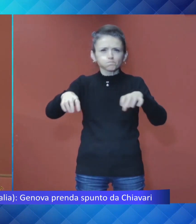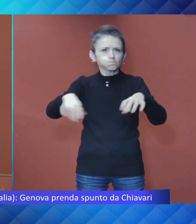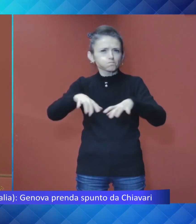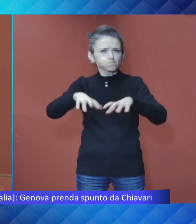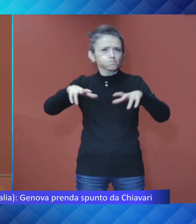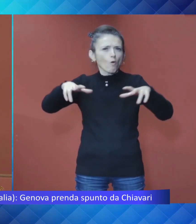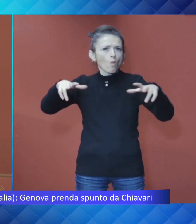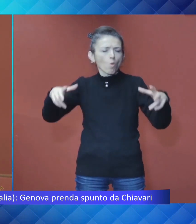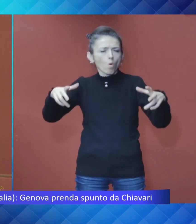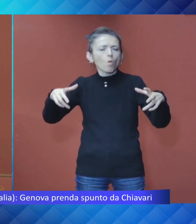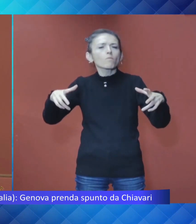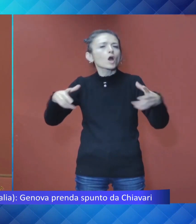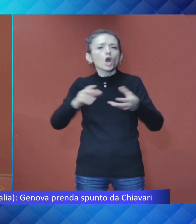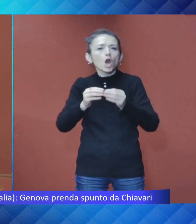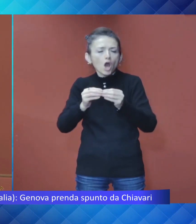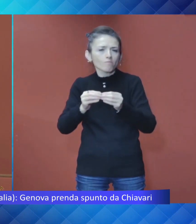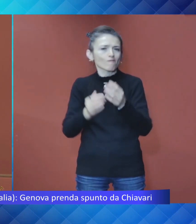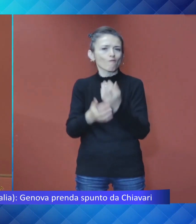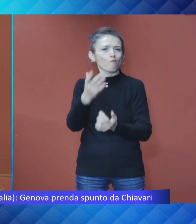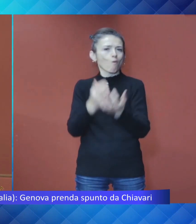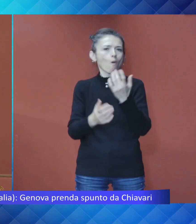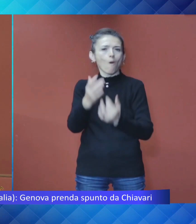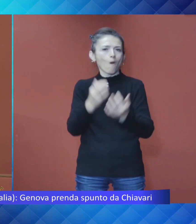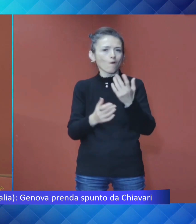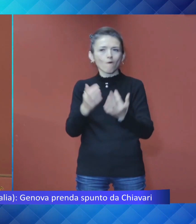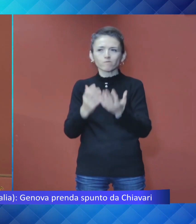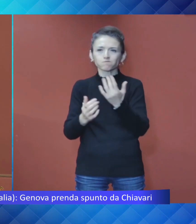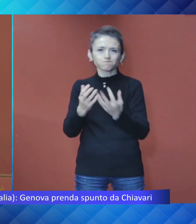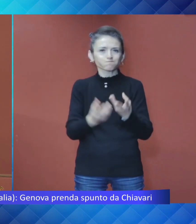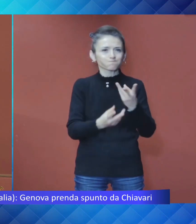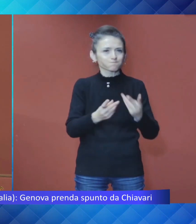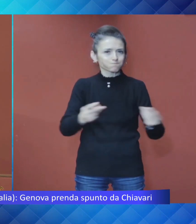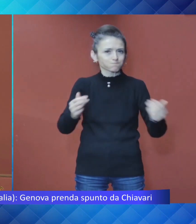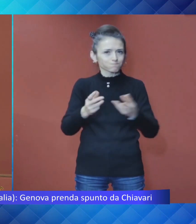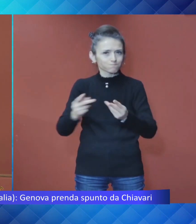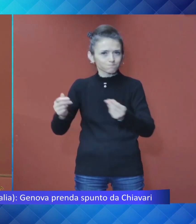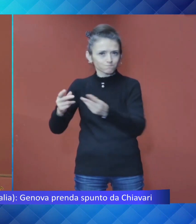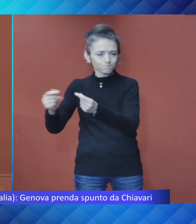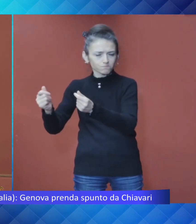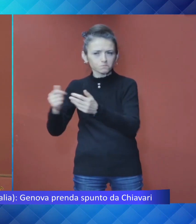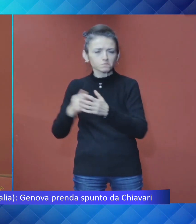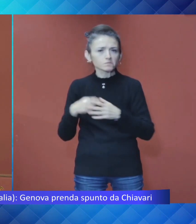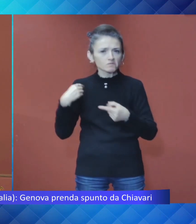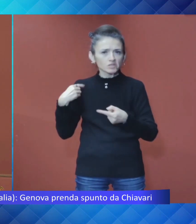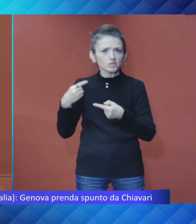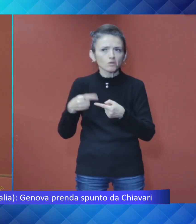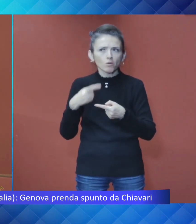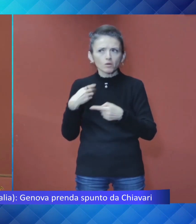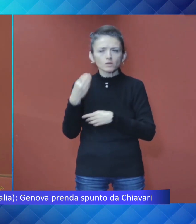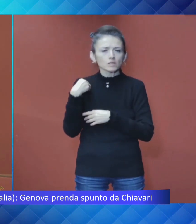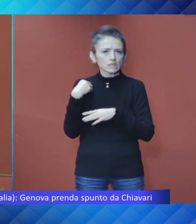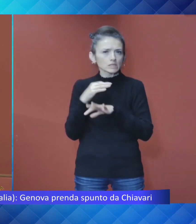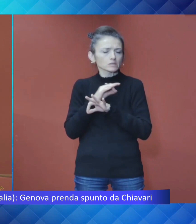faceva riferimento. Allora, noi ad oggi non abbiamo avuto richieste in tal senso, quindi ad oggi anche da parte degli